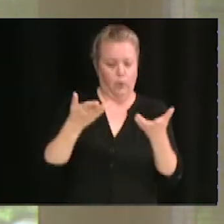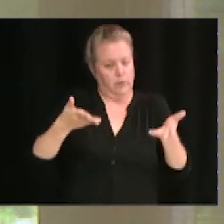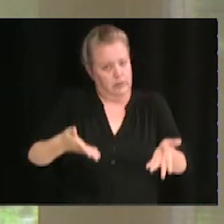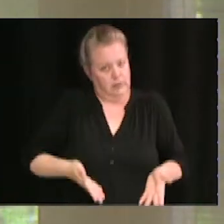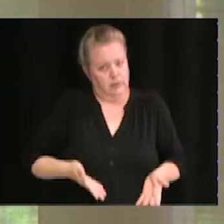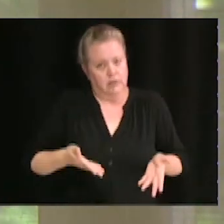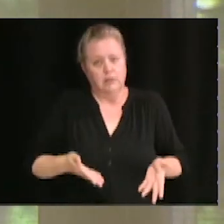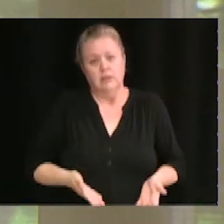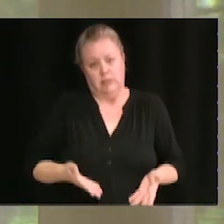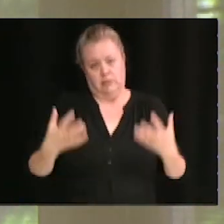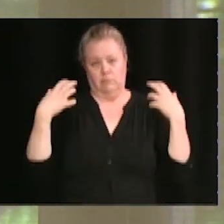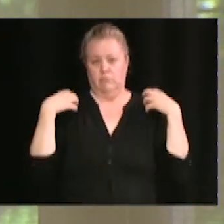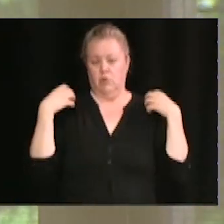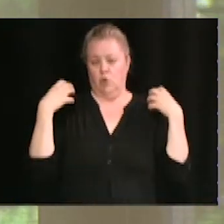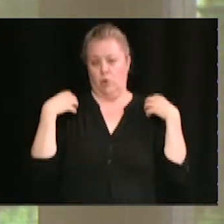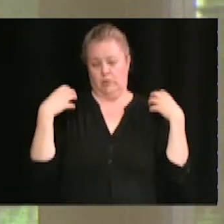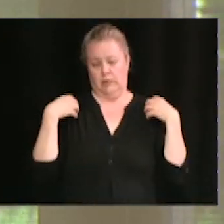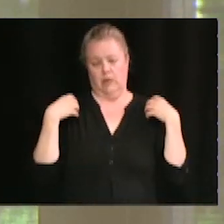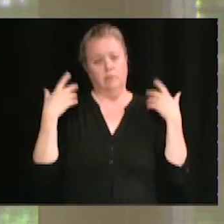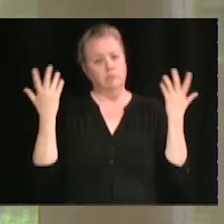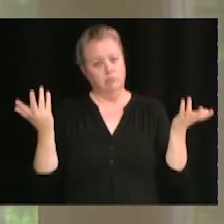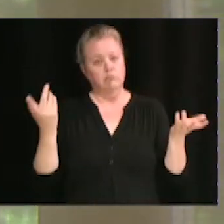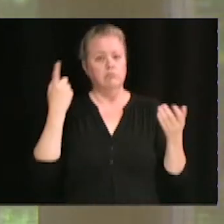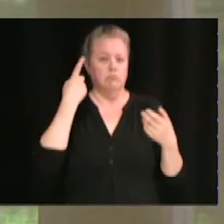revoir le 12 août pour...